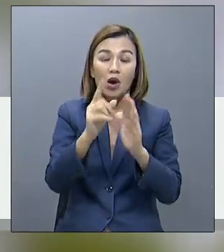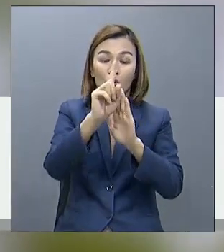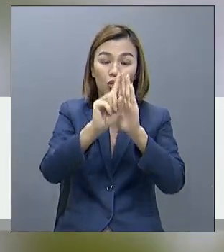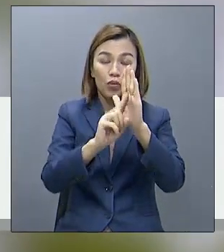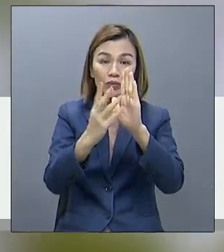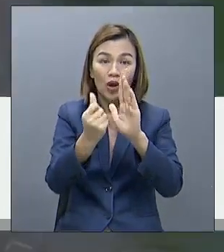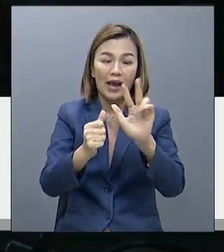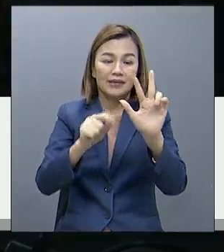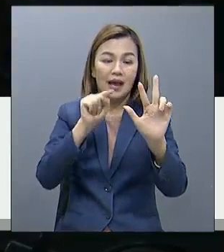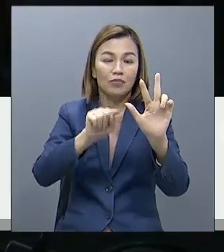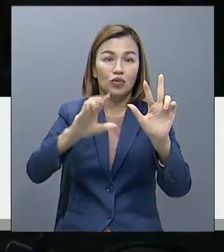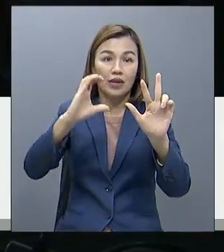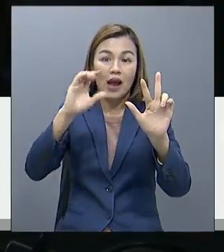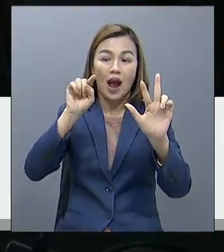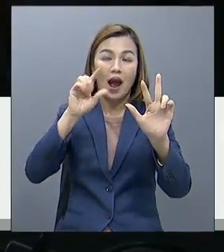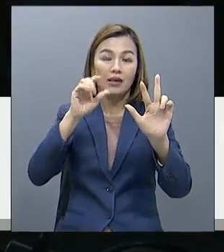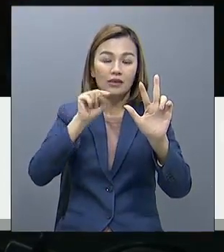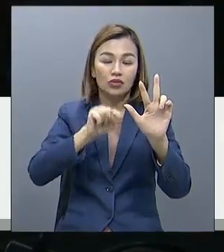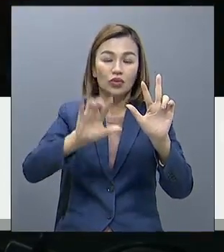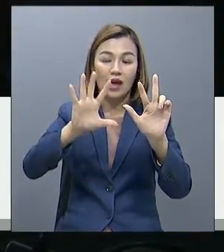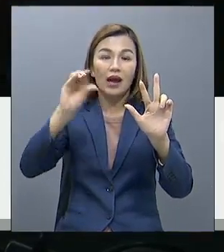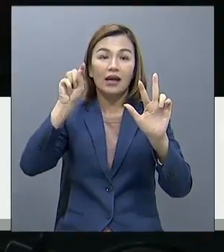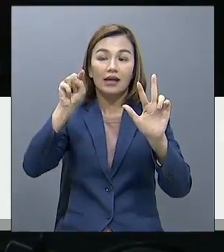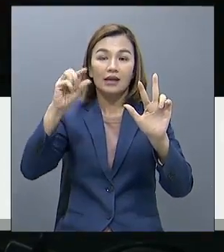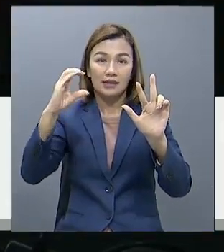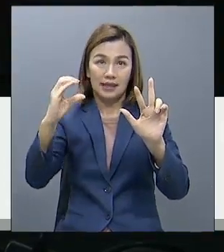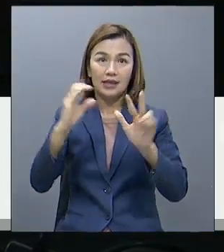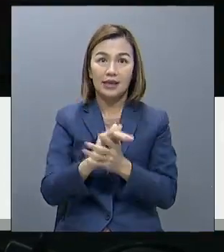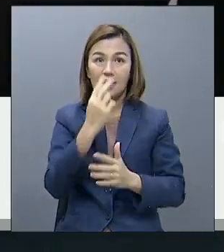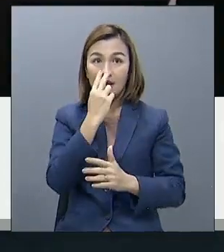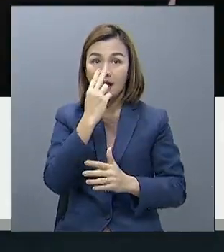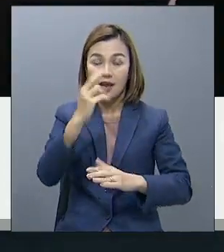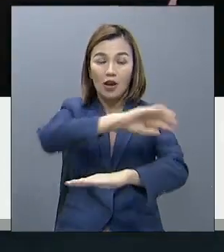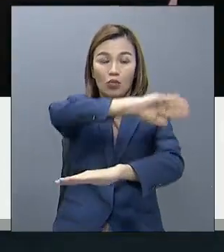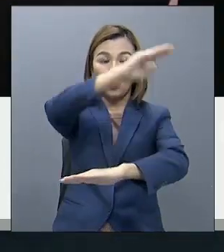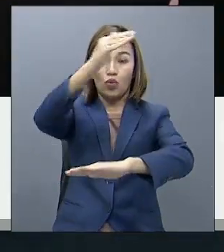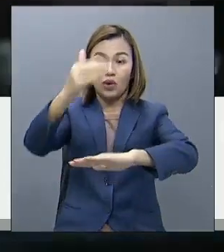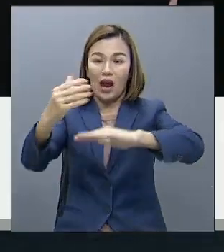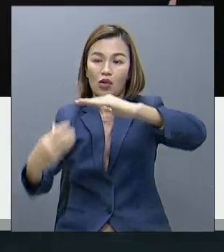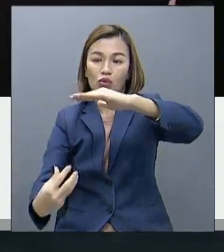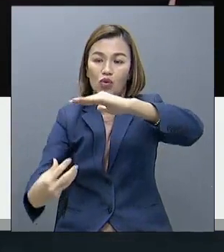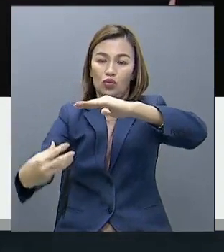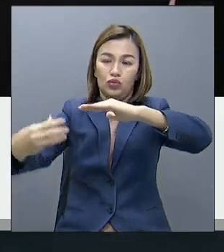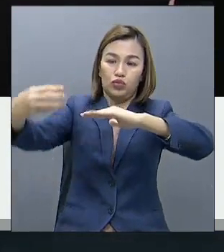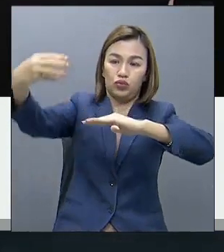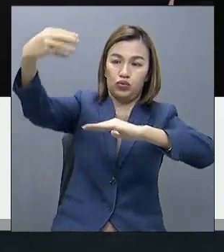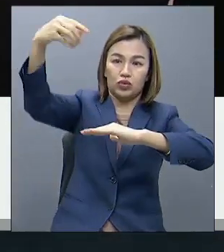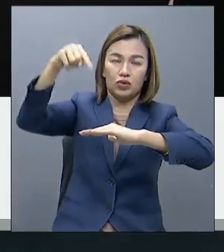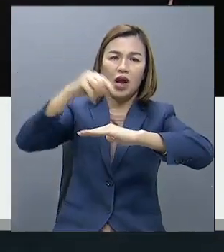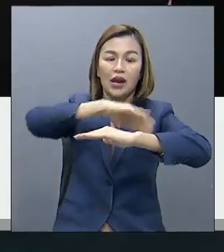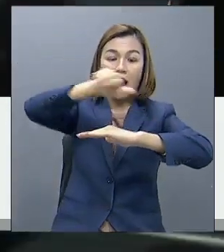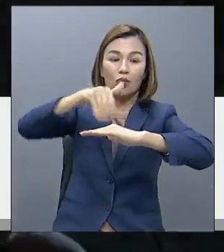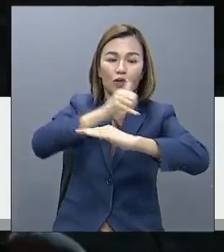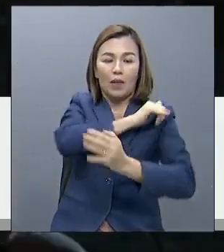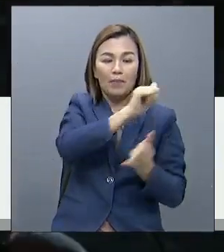ำให้จุดชมวิวทะเลหมอกซึ่งเป็นจุดชมแสงอาทิตย์ยามเช้ายังคงเป็นจุดที่ได้รับความนิยมจากนักท่องเ